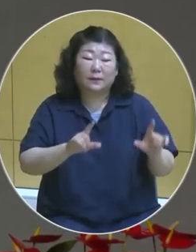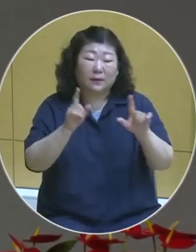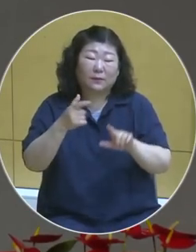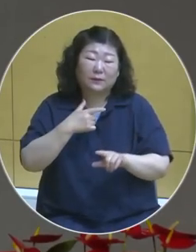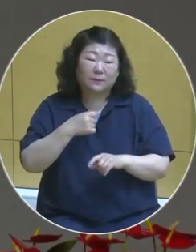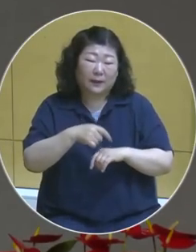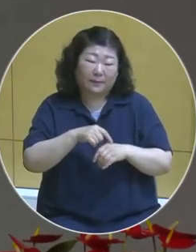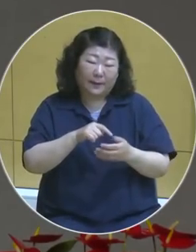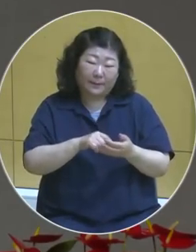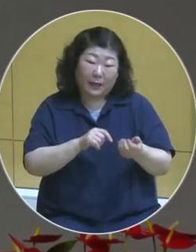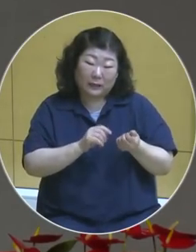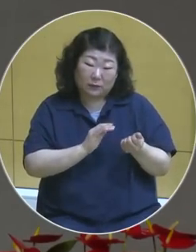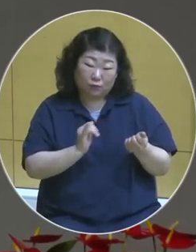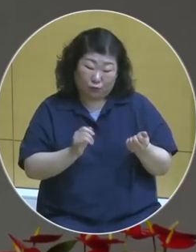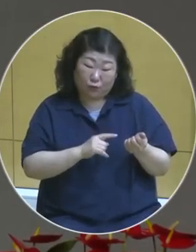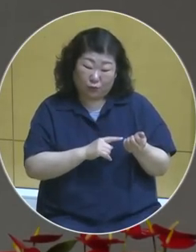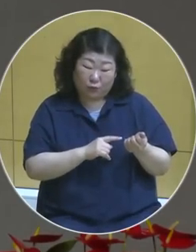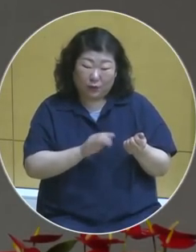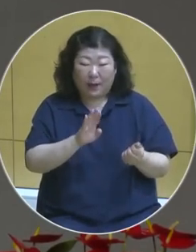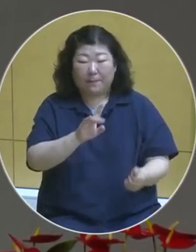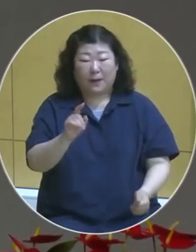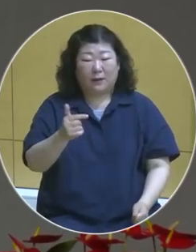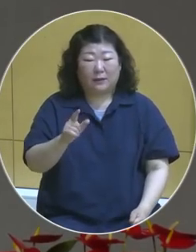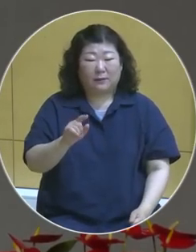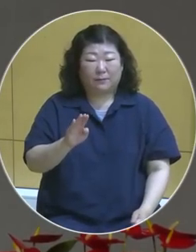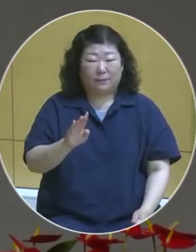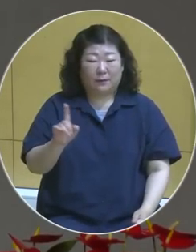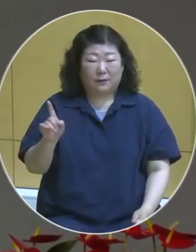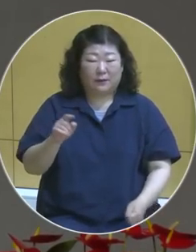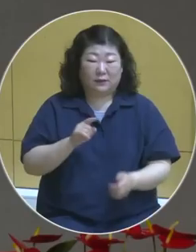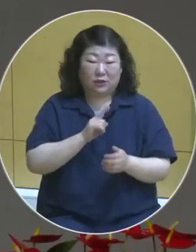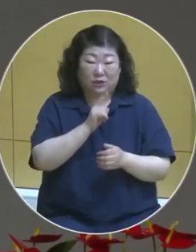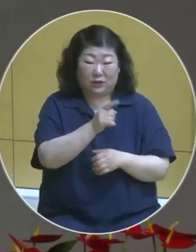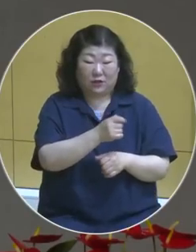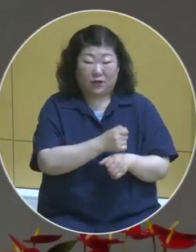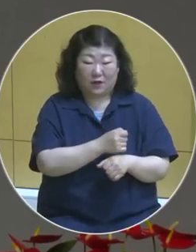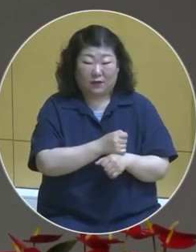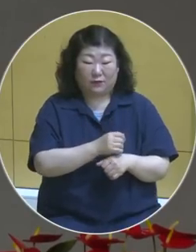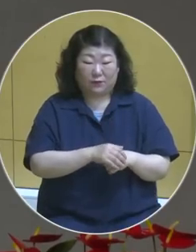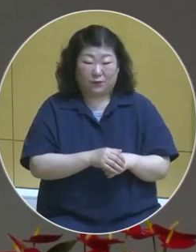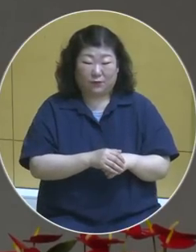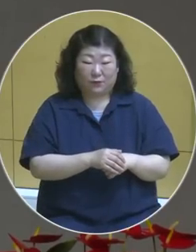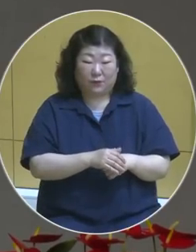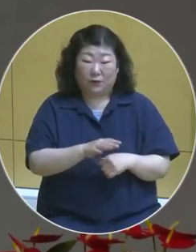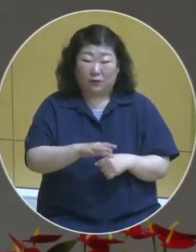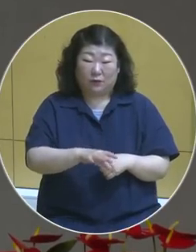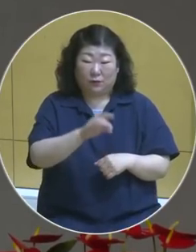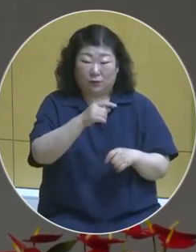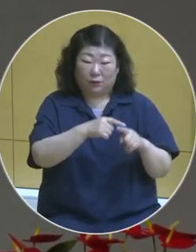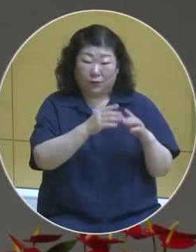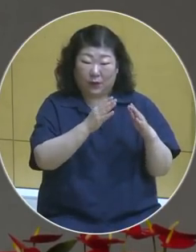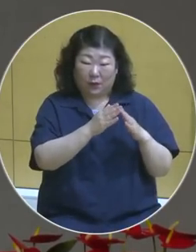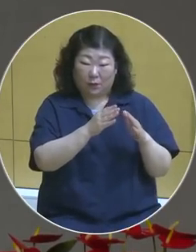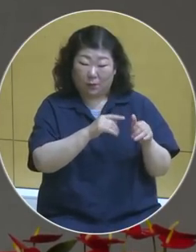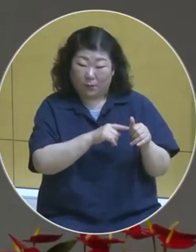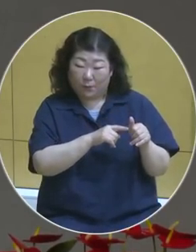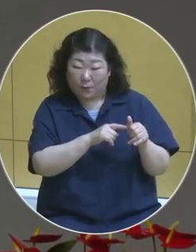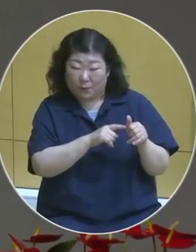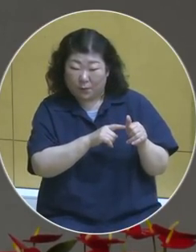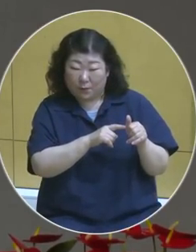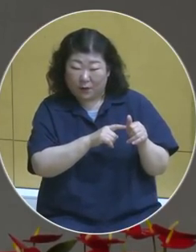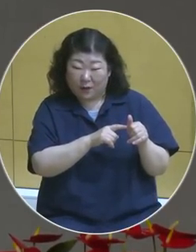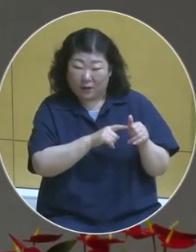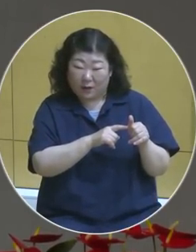분들은 이 바나바로 신청하셔서 바나바가 초대교회에 정말